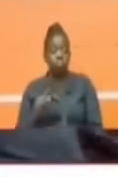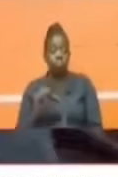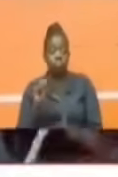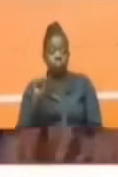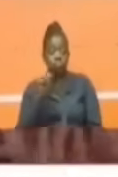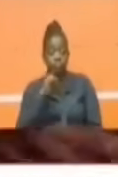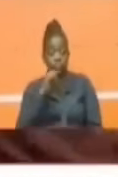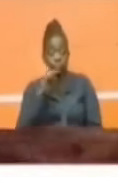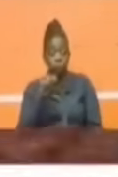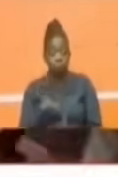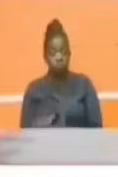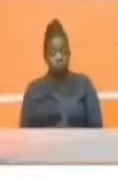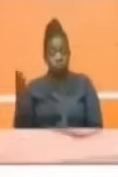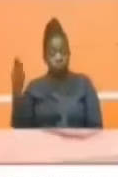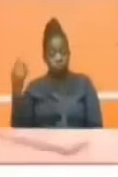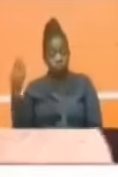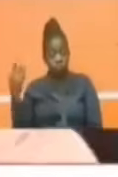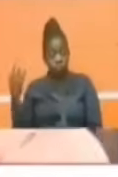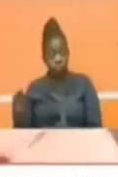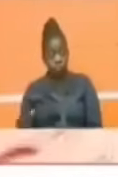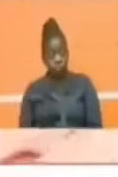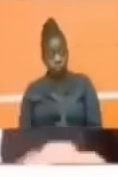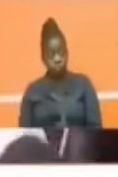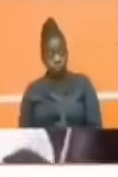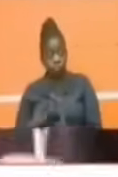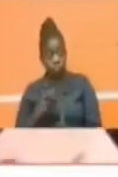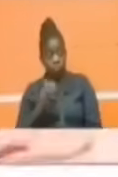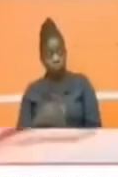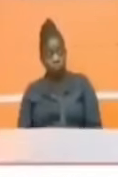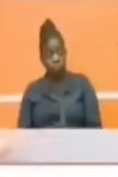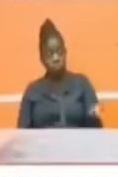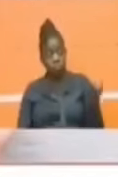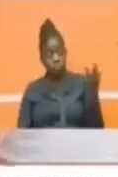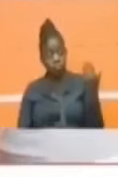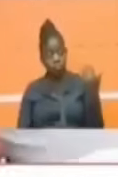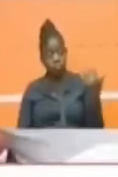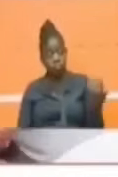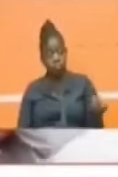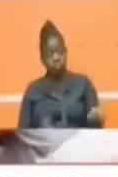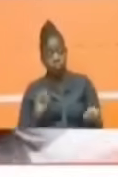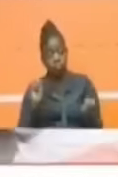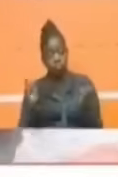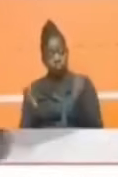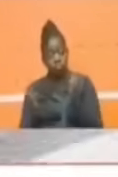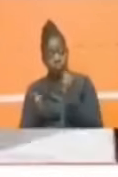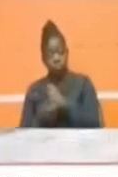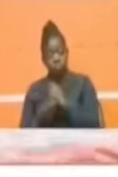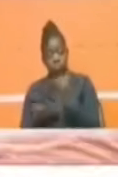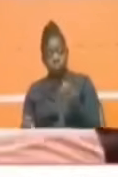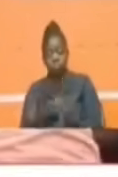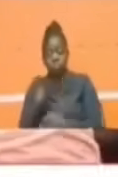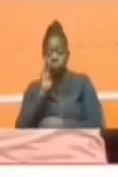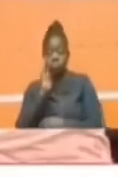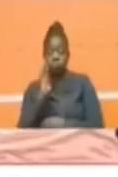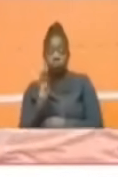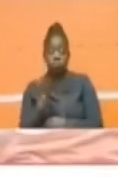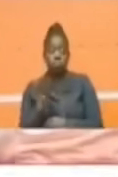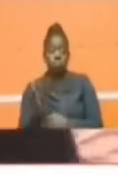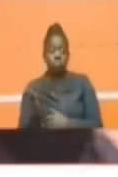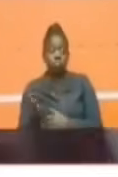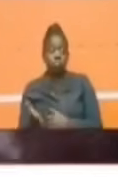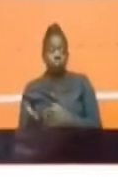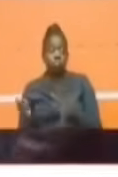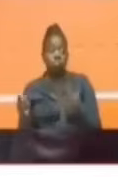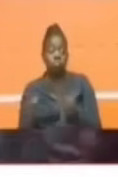ddyo ate omukazi ku kkono ngano bazzeemu okusitula essanduuko okuzikyusa mu ntaana mwe zirina okuteekebwa